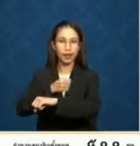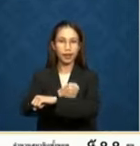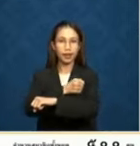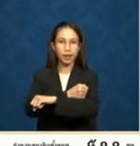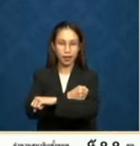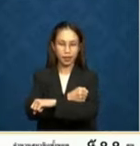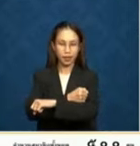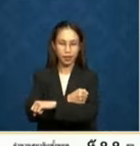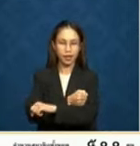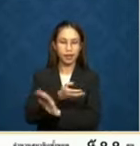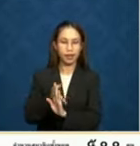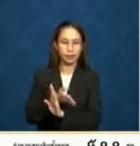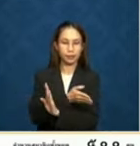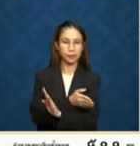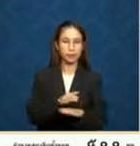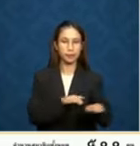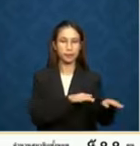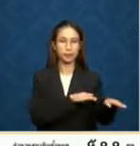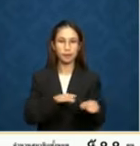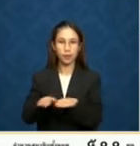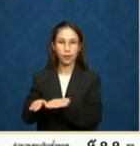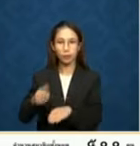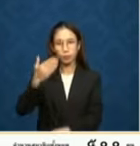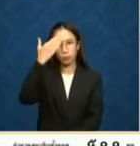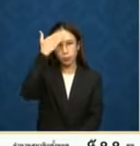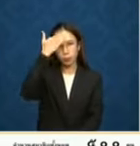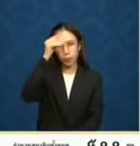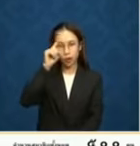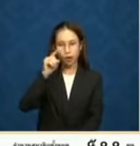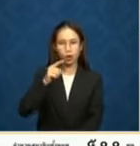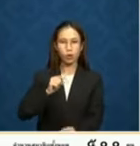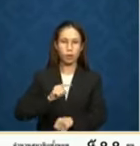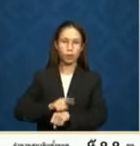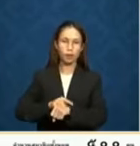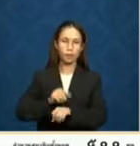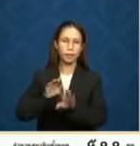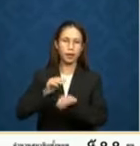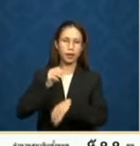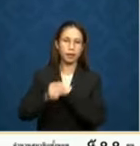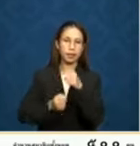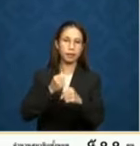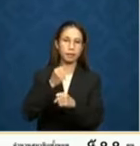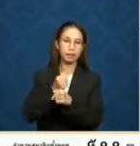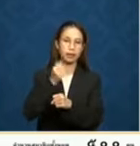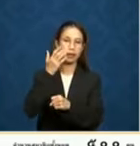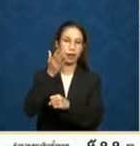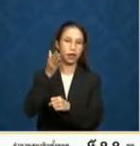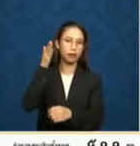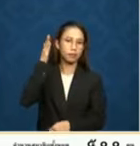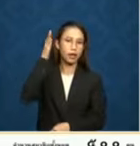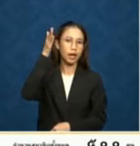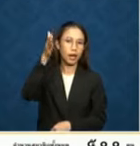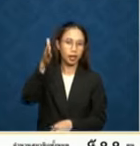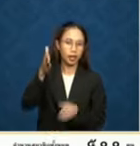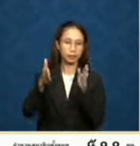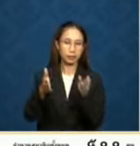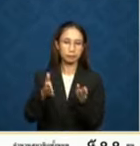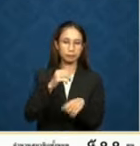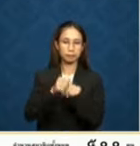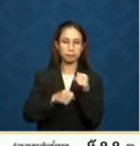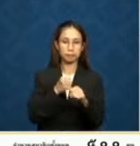ารเตรยมคามพร้อมเพราะภายในระยะเวลาประมาณ 5 ปีตั้งแต่ปีนี้ไปจนถึงปี